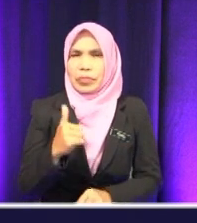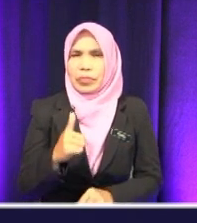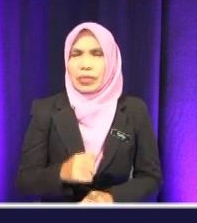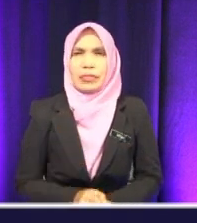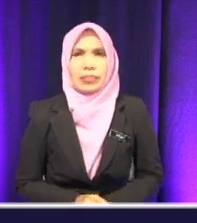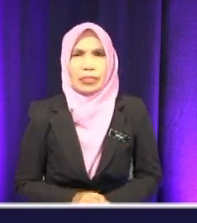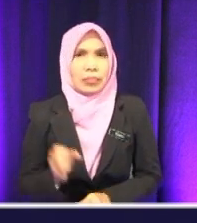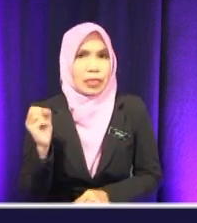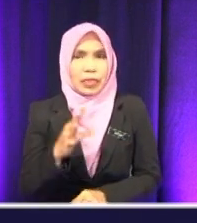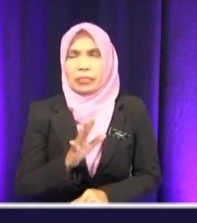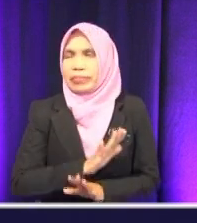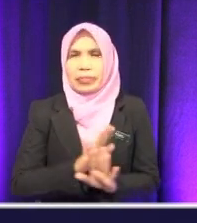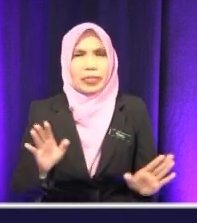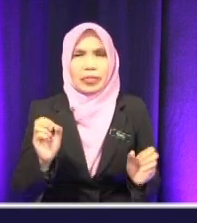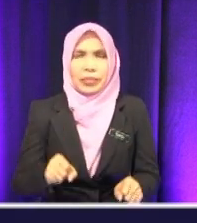boleh